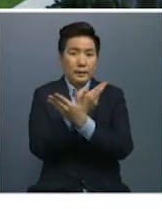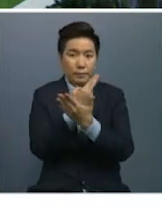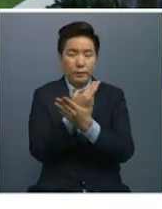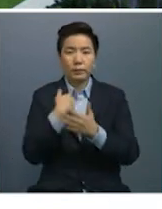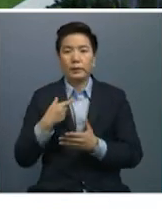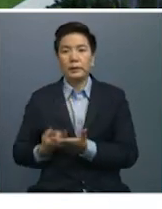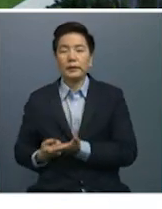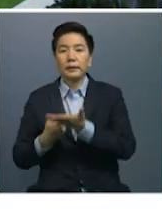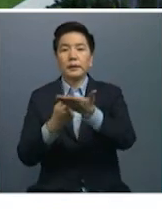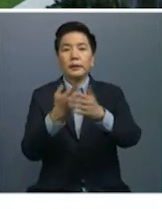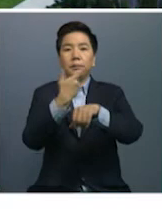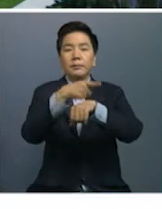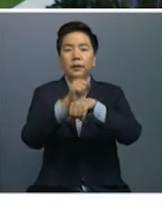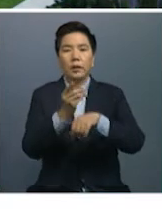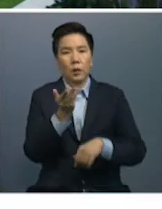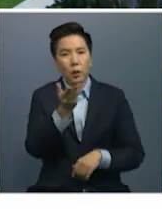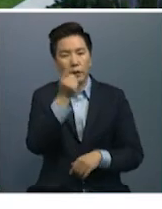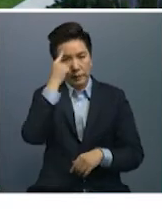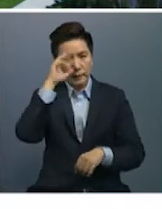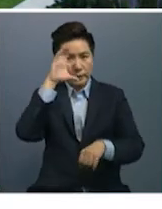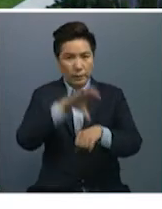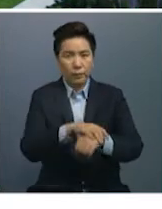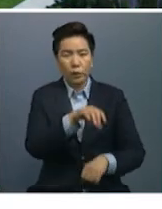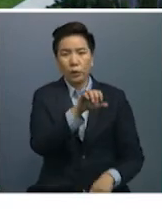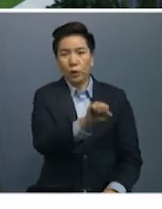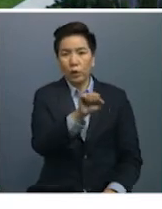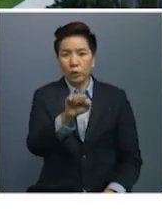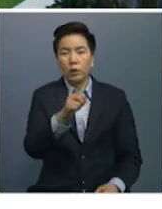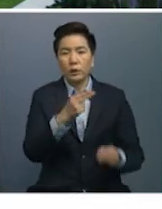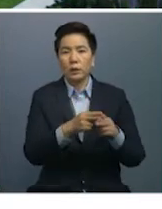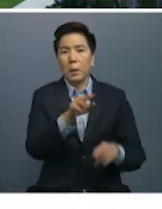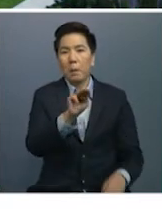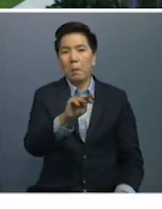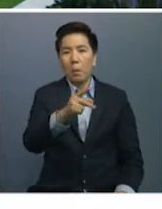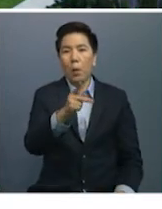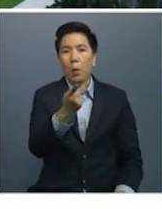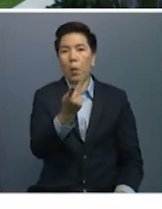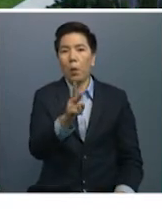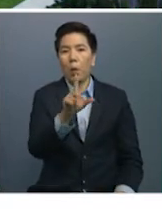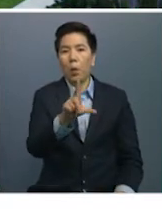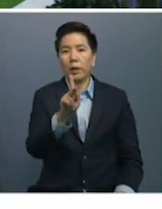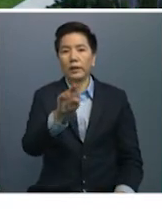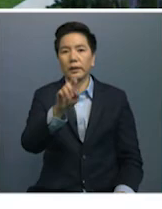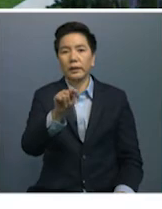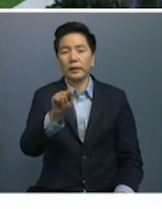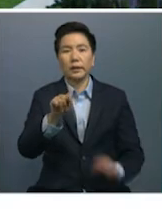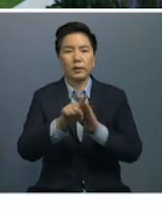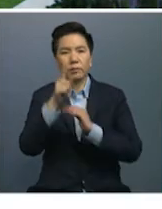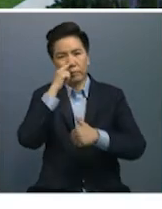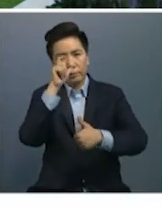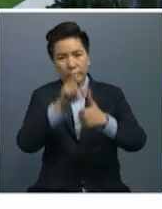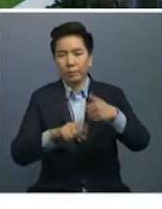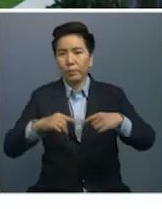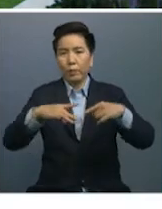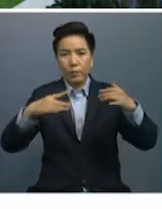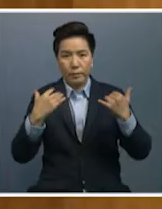ประสบความผู้แทนราษฎรหวังให้มีการเอาผิดกับ 2มงคลกิจหัวหน้าพรรคไทยศรีวิไลย์เนื่องจากพบว่ามีพฤติกรรมที่ไม่เหมาะ